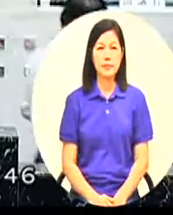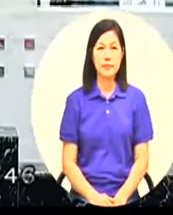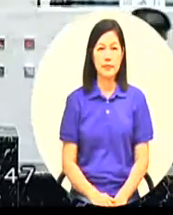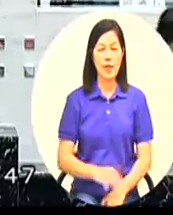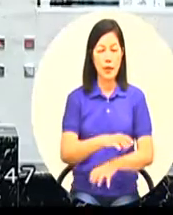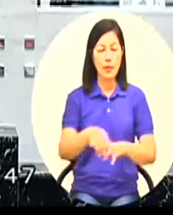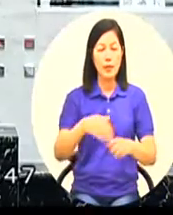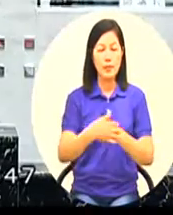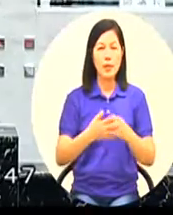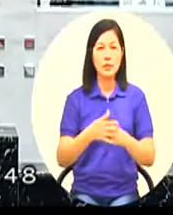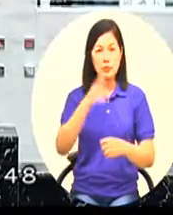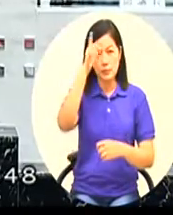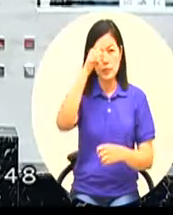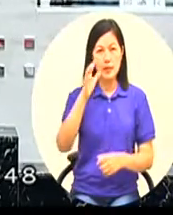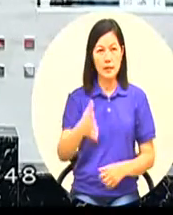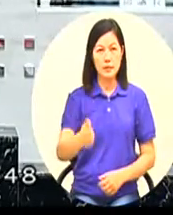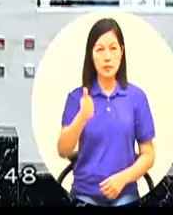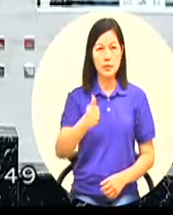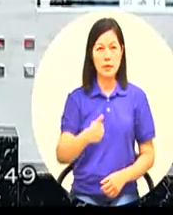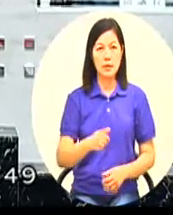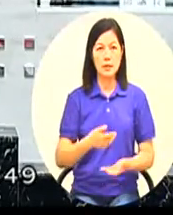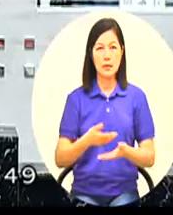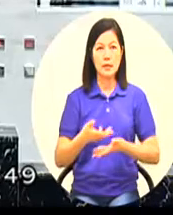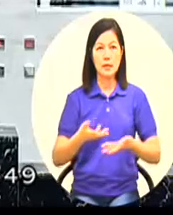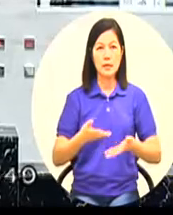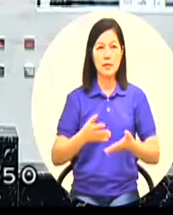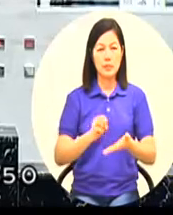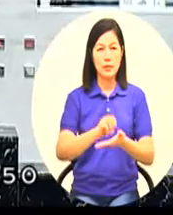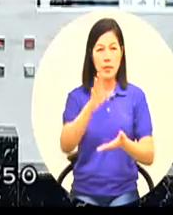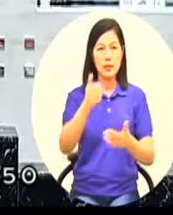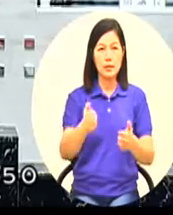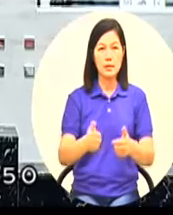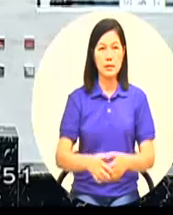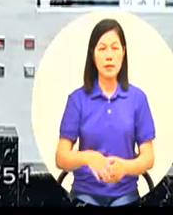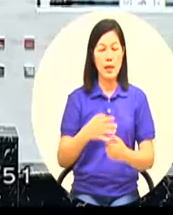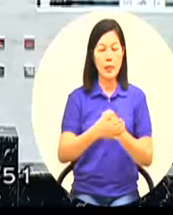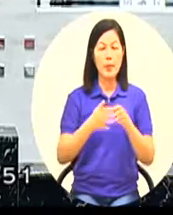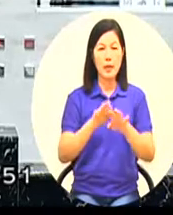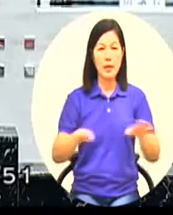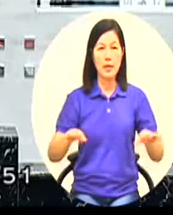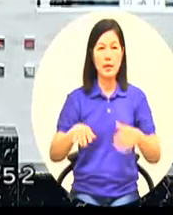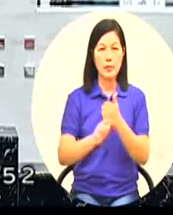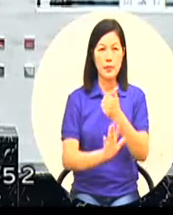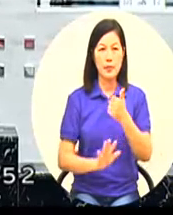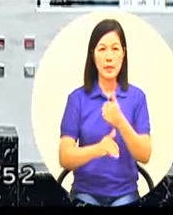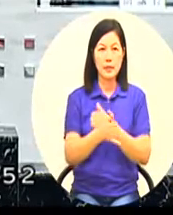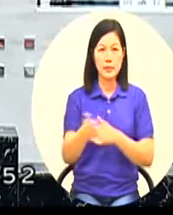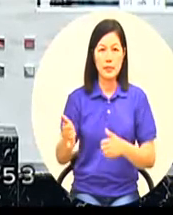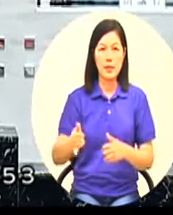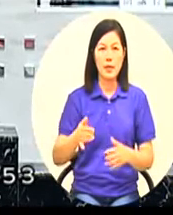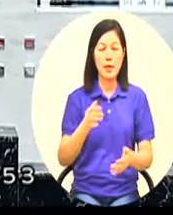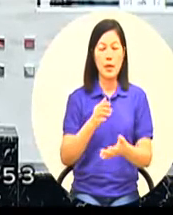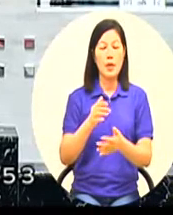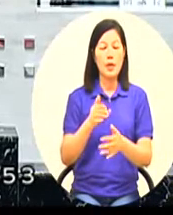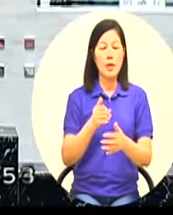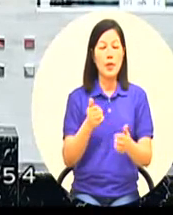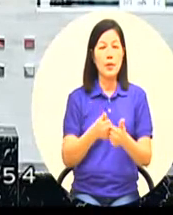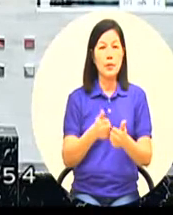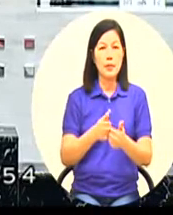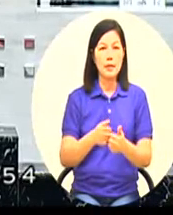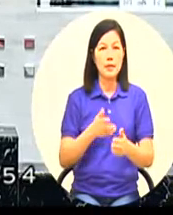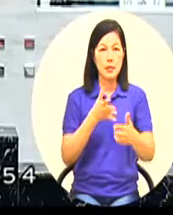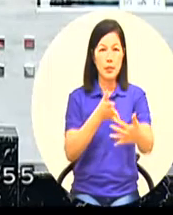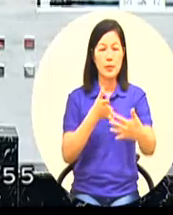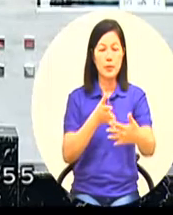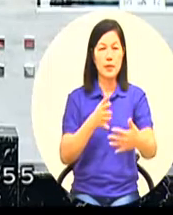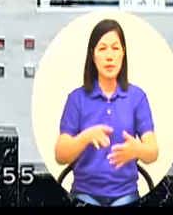蔡局长的业务报告。接着我们进行保安委员会议员的质询，每位20分钟。第